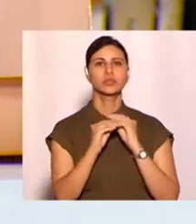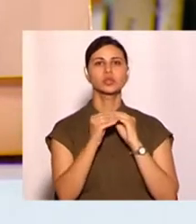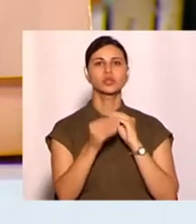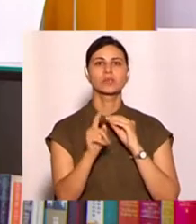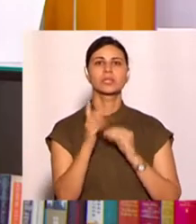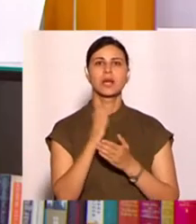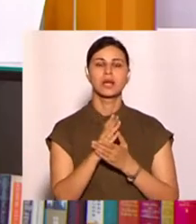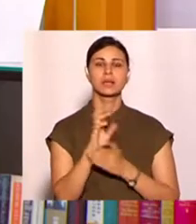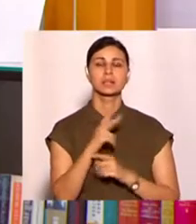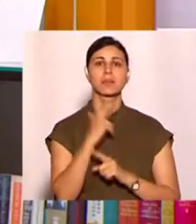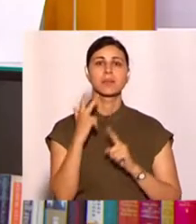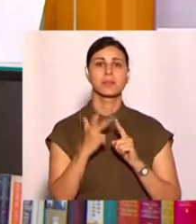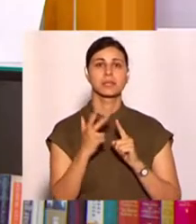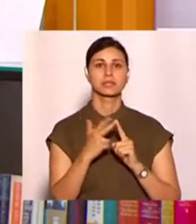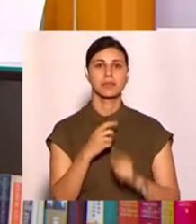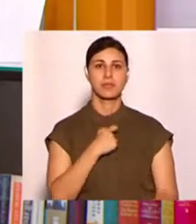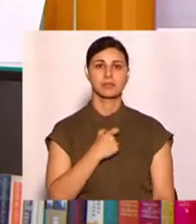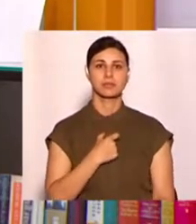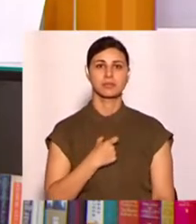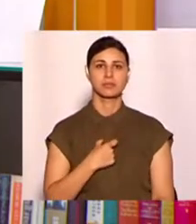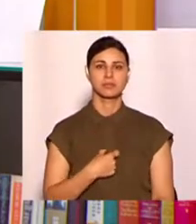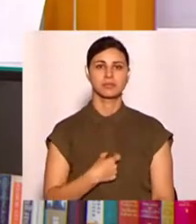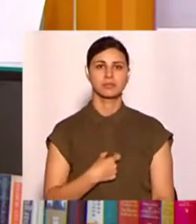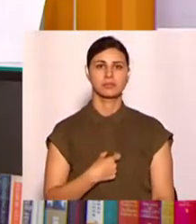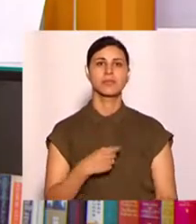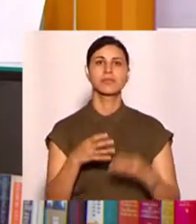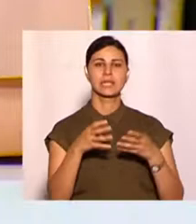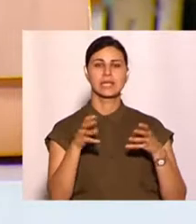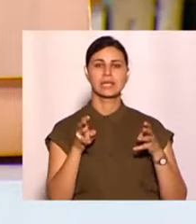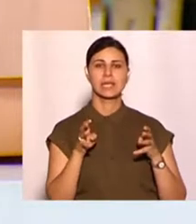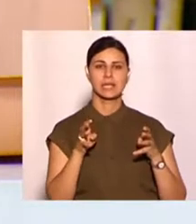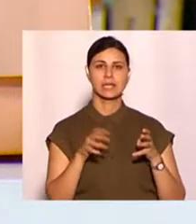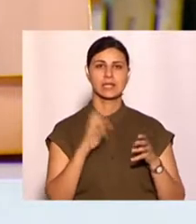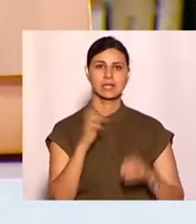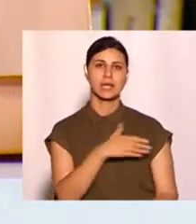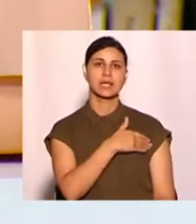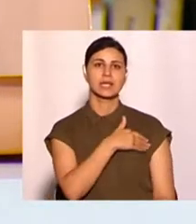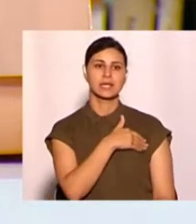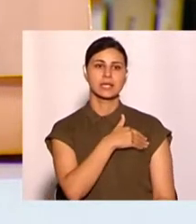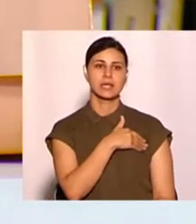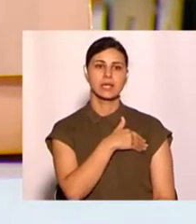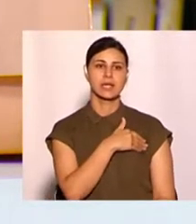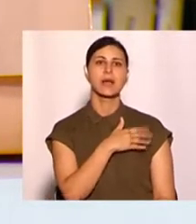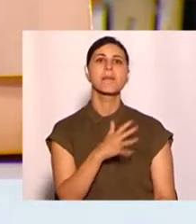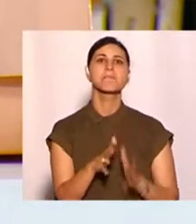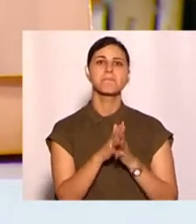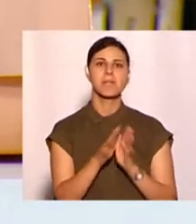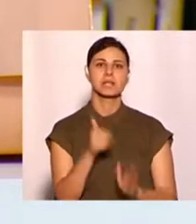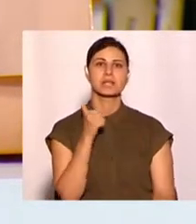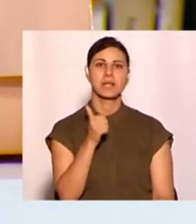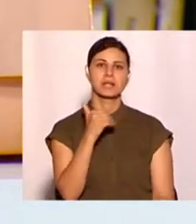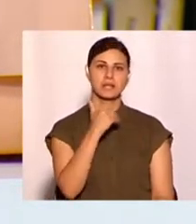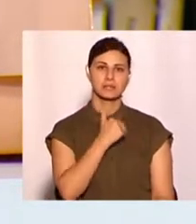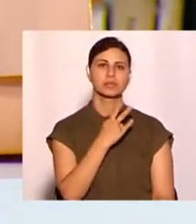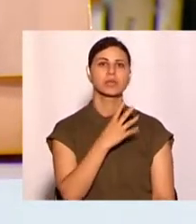მოისინჯება რამე და მკერდის ძვალთან და ნეკნთან და აი იღლის სამკუთთან უფრო ღრმა, იმიტომ რომ ძვლამდე